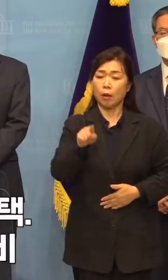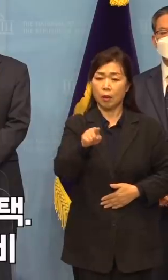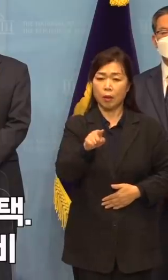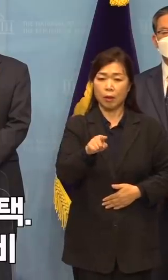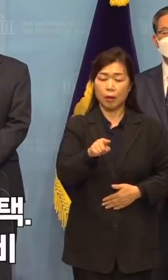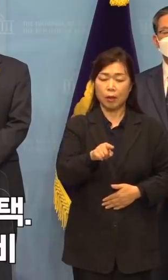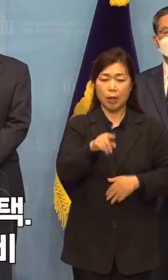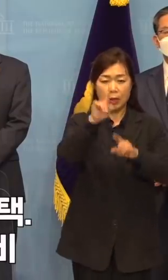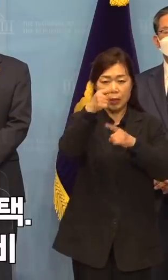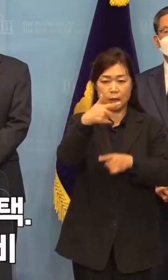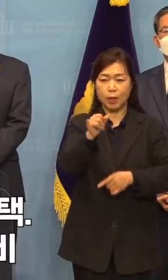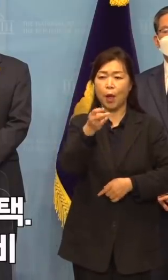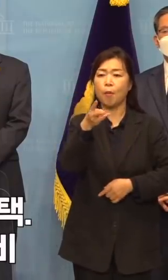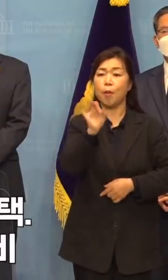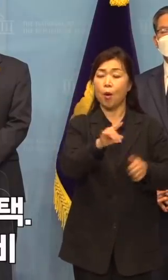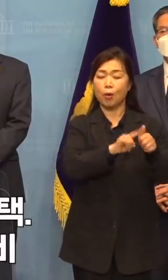앞에